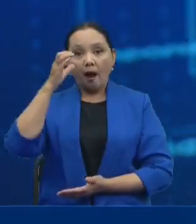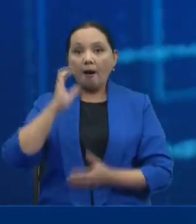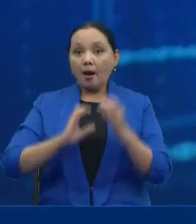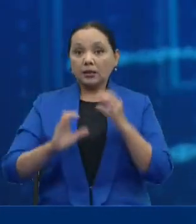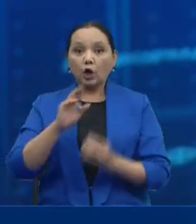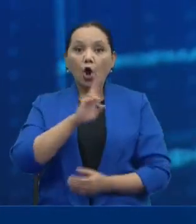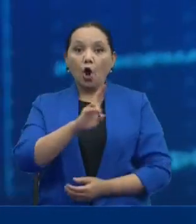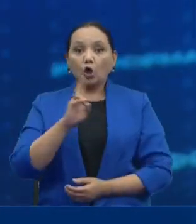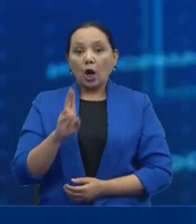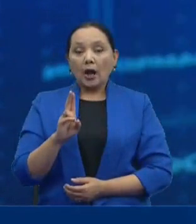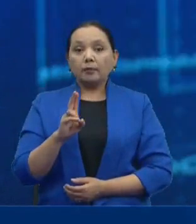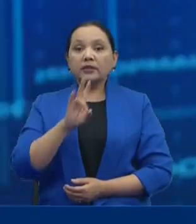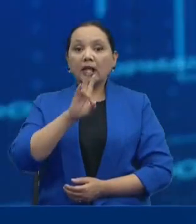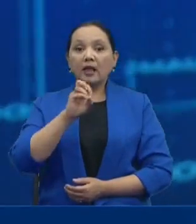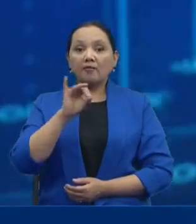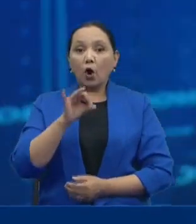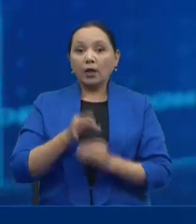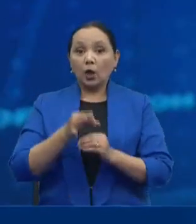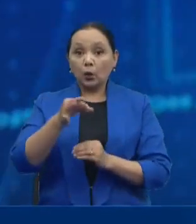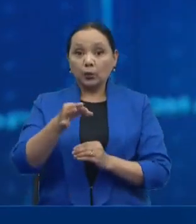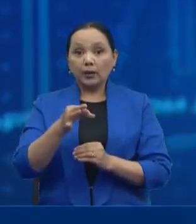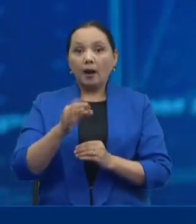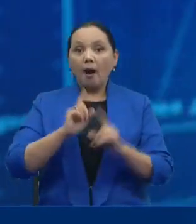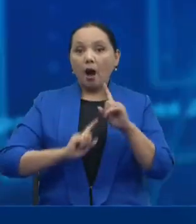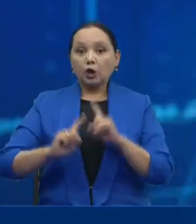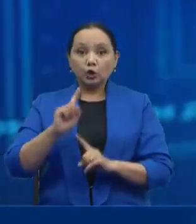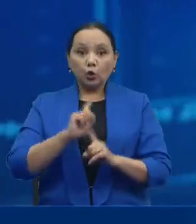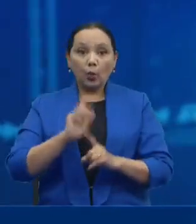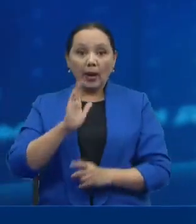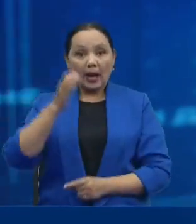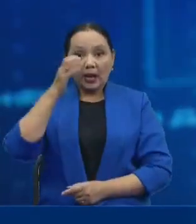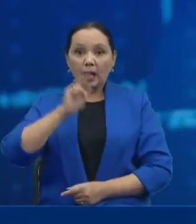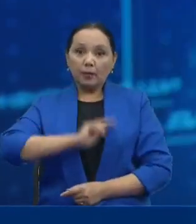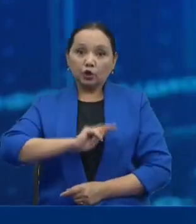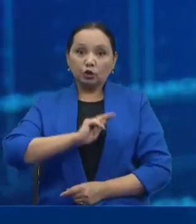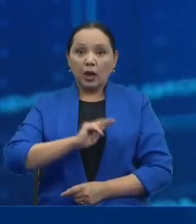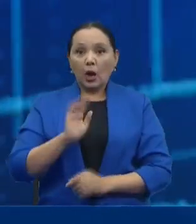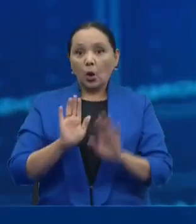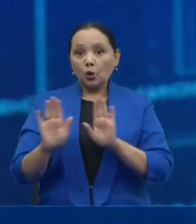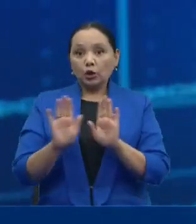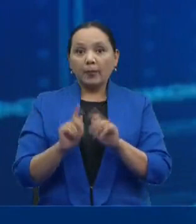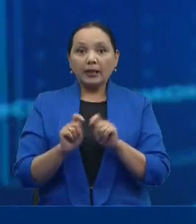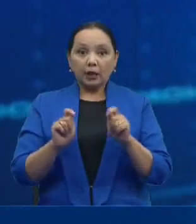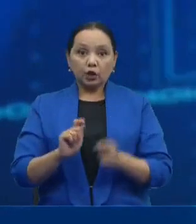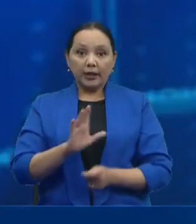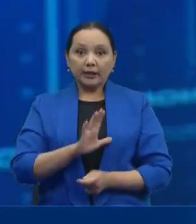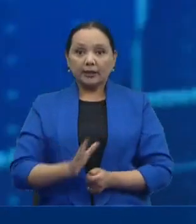Akademiyasining Qoraqalpog'iston va Navoiy hududiy bo'limlarining anjumani hamda ilmiy ishlanmalari ko'rgazmasi tashkil